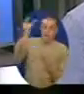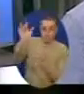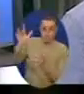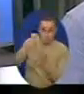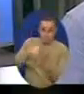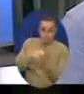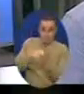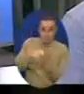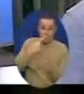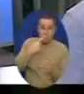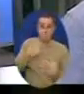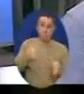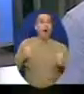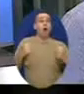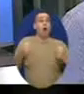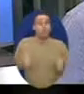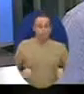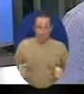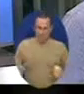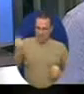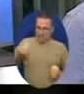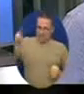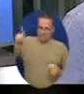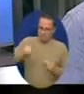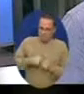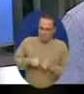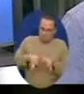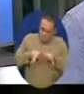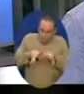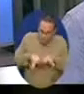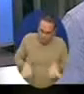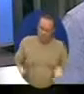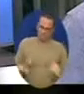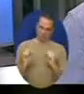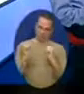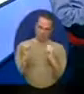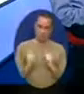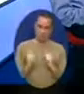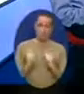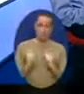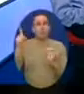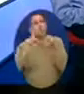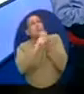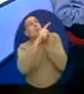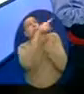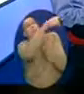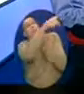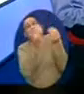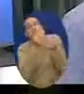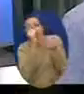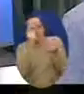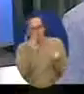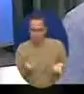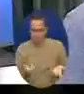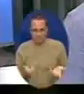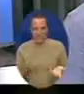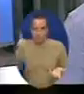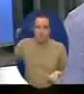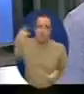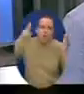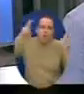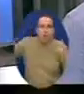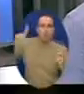שלנו וההשתרשות שלנו במקום מצויים בסימן שאלה. כי היא תלויה בדבר. היא תלויה בדבר